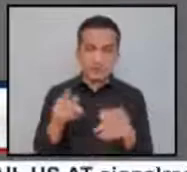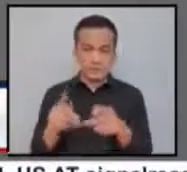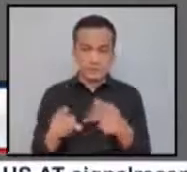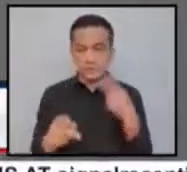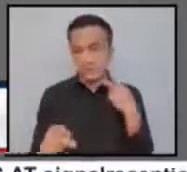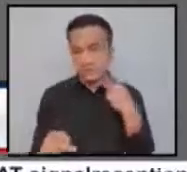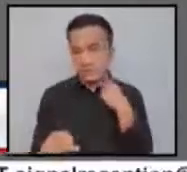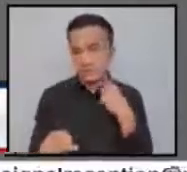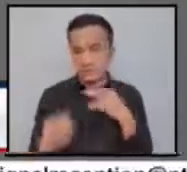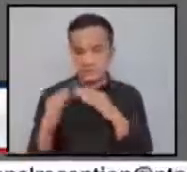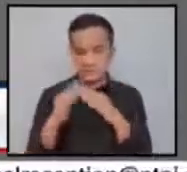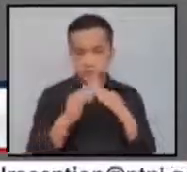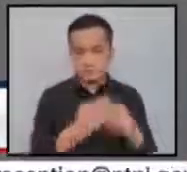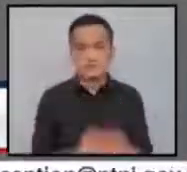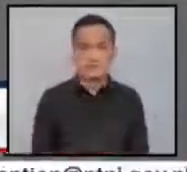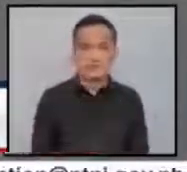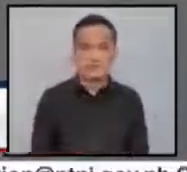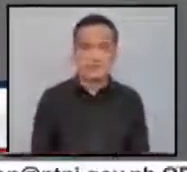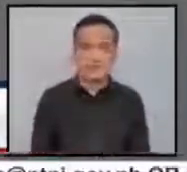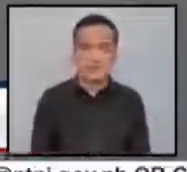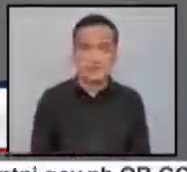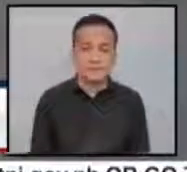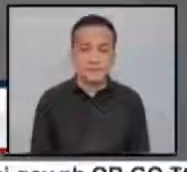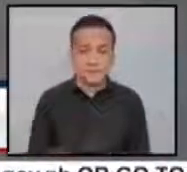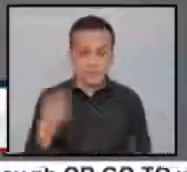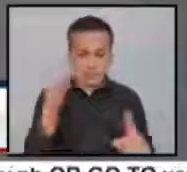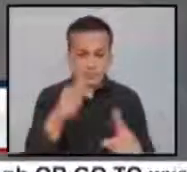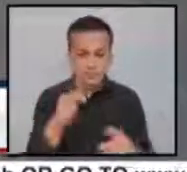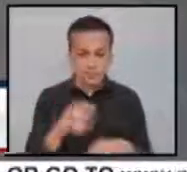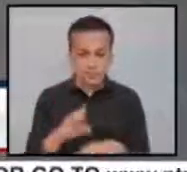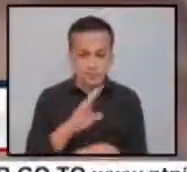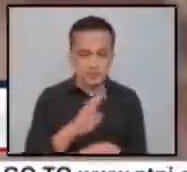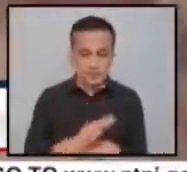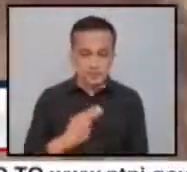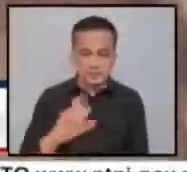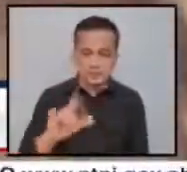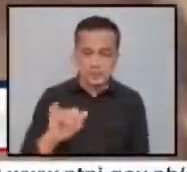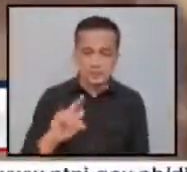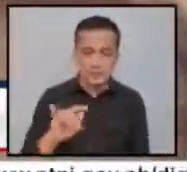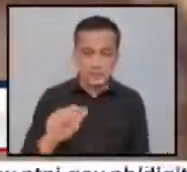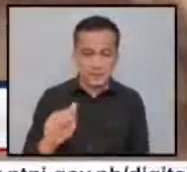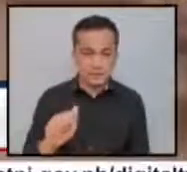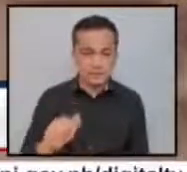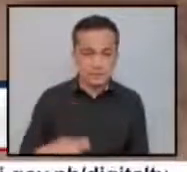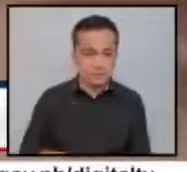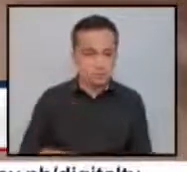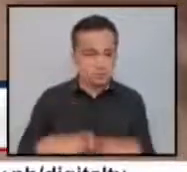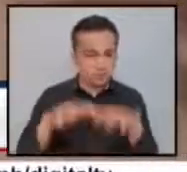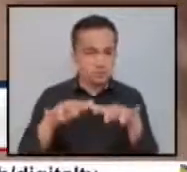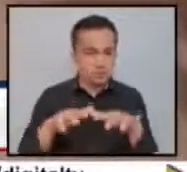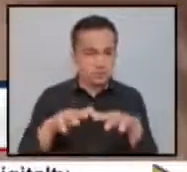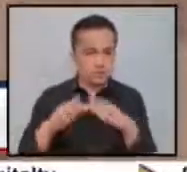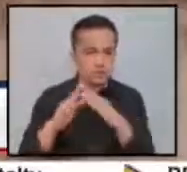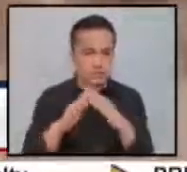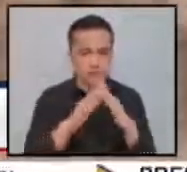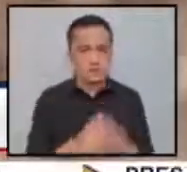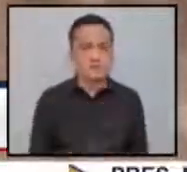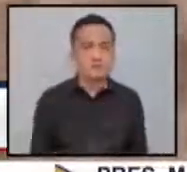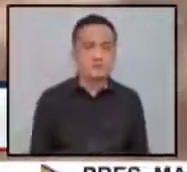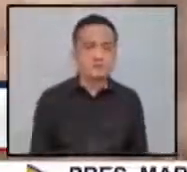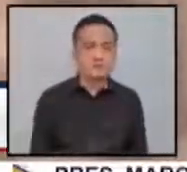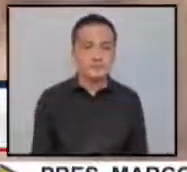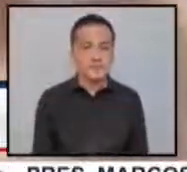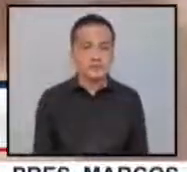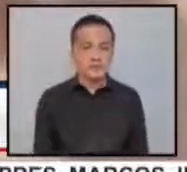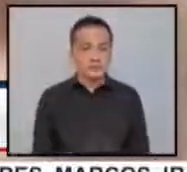mga tahanan. Partikular na dyan ang bayan ng Claveria na halos malubog sa baha ang mga tahanan. Dahil din sa matinding